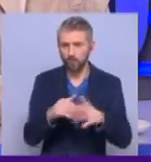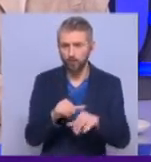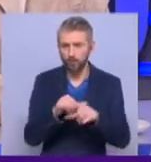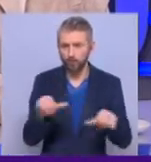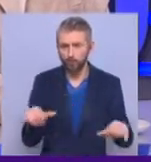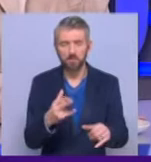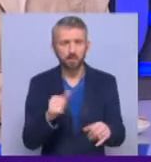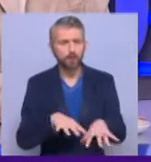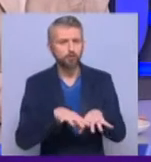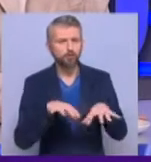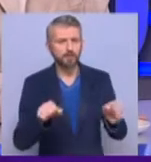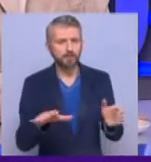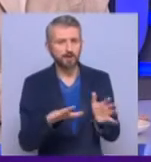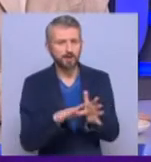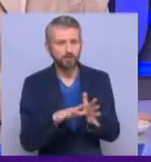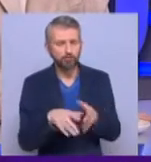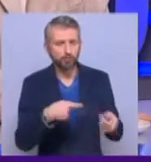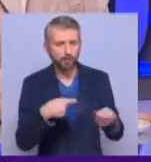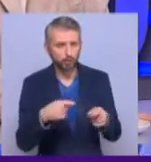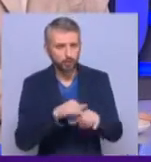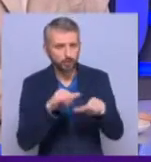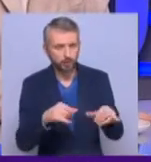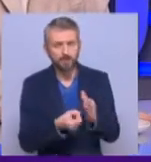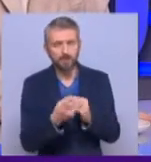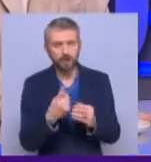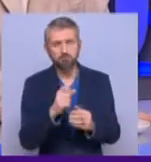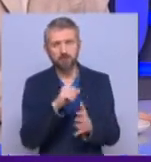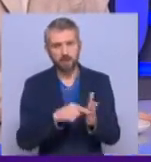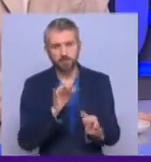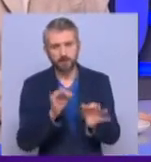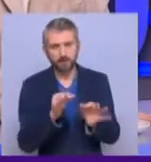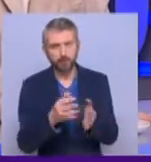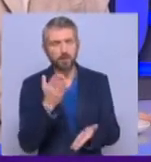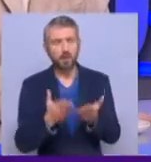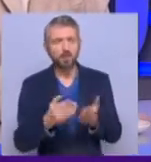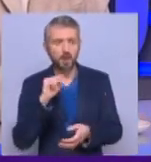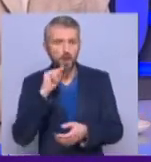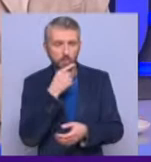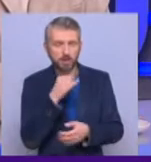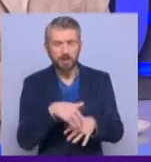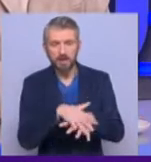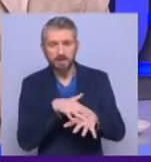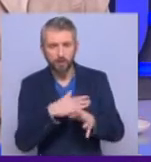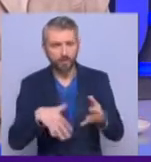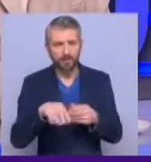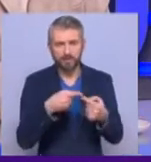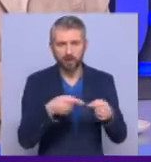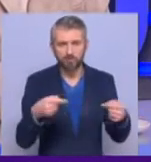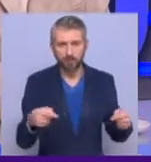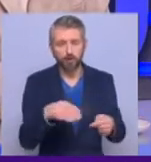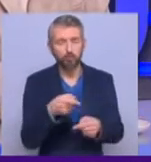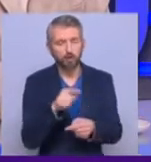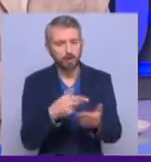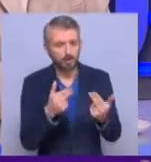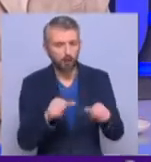Да, монополізація енергетичного ринку збільшується, і тут виникає питання справедливості. Тому що якби затягували пояси і населенню, і всім решта, тоді,